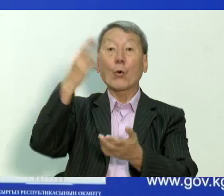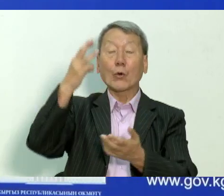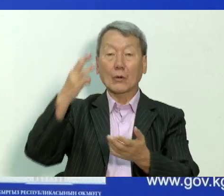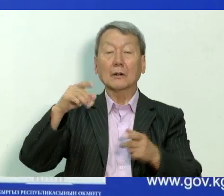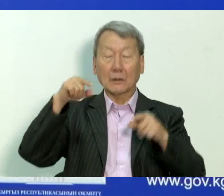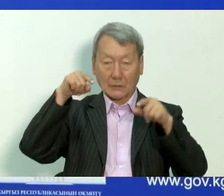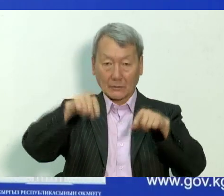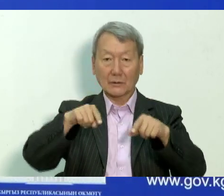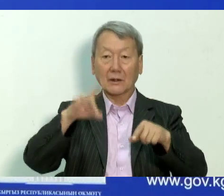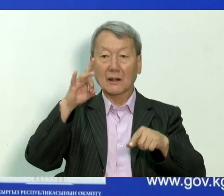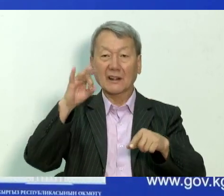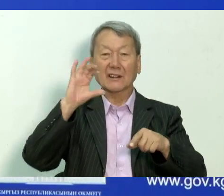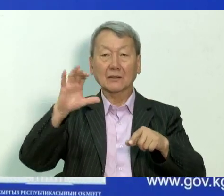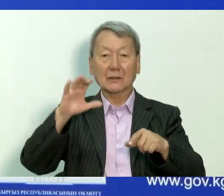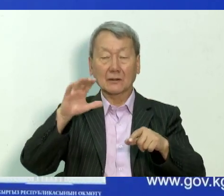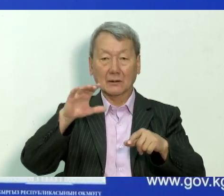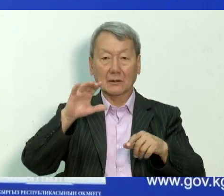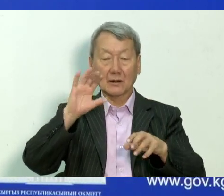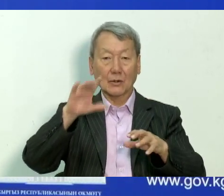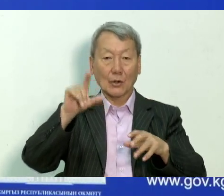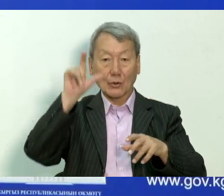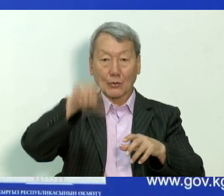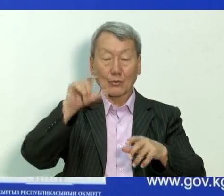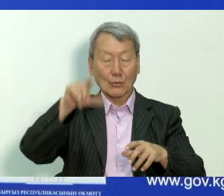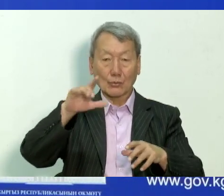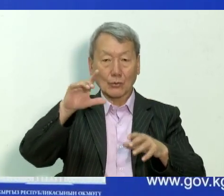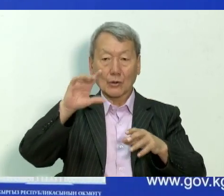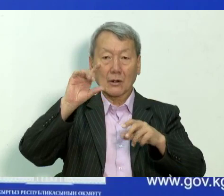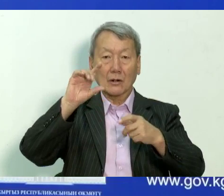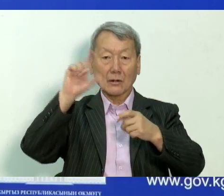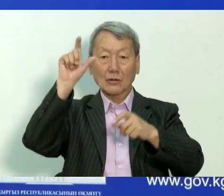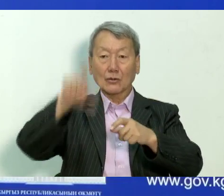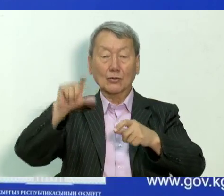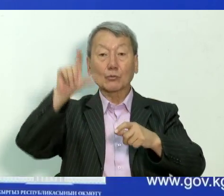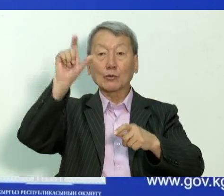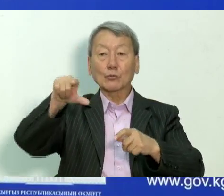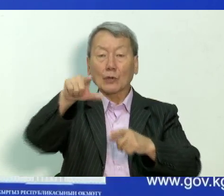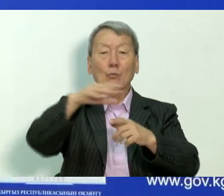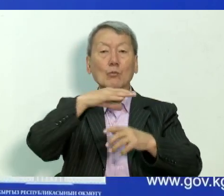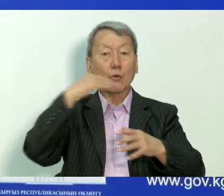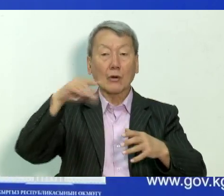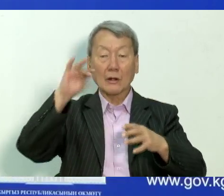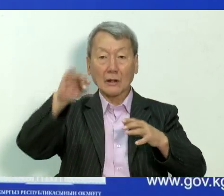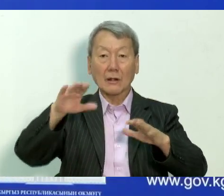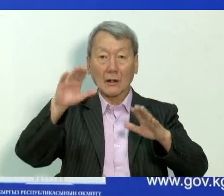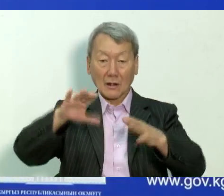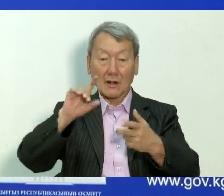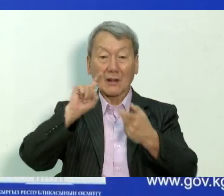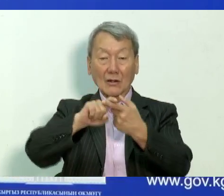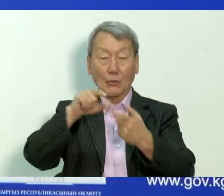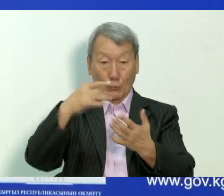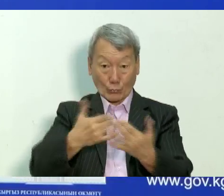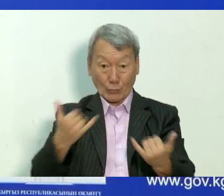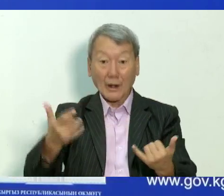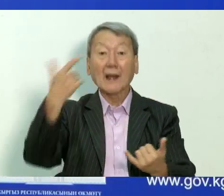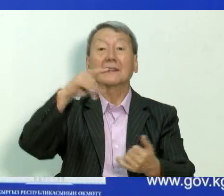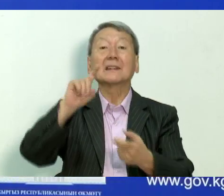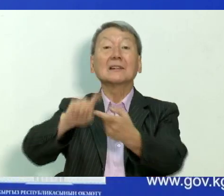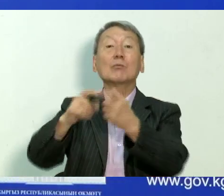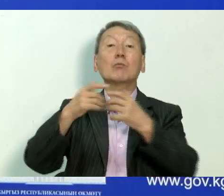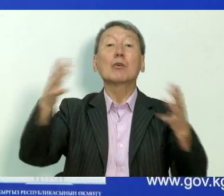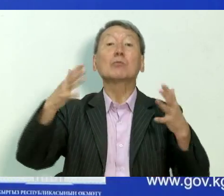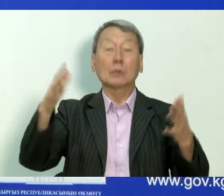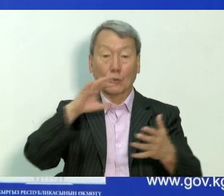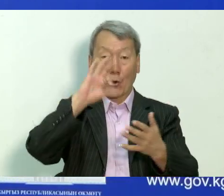эле коркунучта турат. Бул жерде элдердин басымдуу көптүлүгү жашагандыктан анан оорунун да көп чыгышы акыркы күндөр ушул региондордо